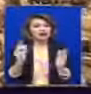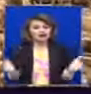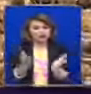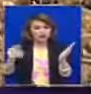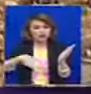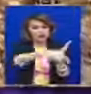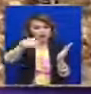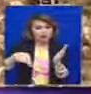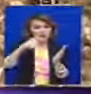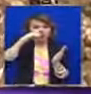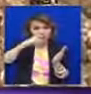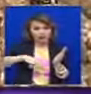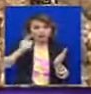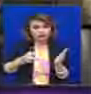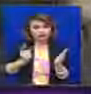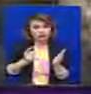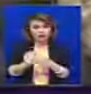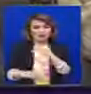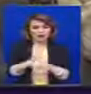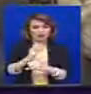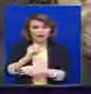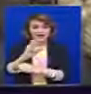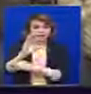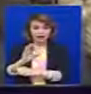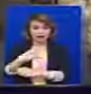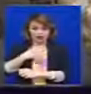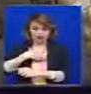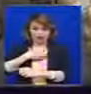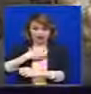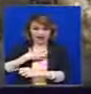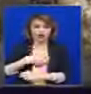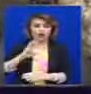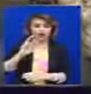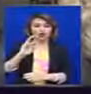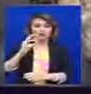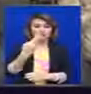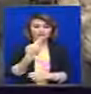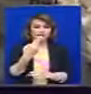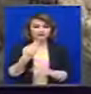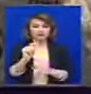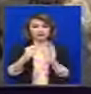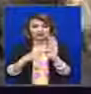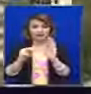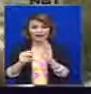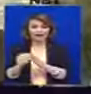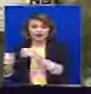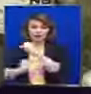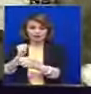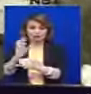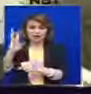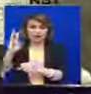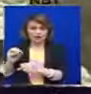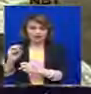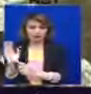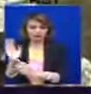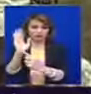างต่อเนื่องโดยในปี2559มีความต้องการใช้ยางจำนวน 60,000 ตันในขณะที่ปี2560มีหน่วยงานเสน